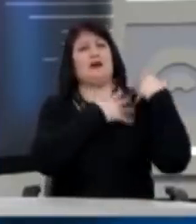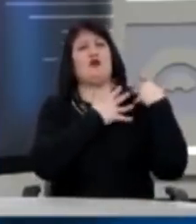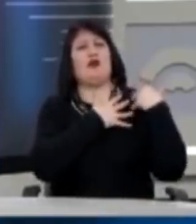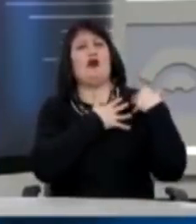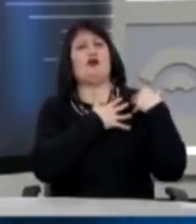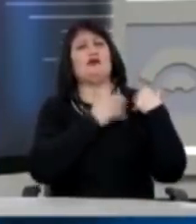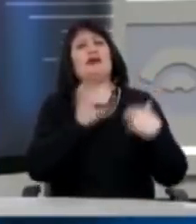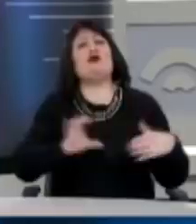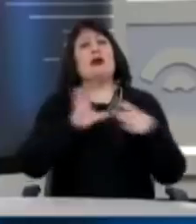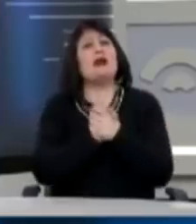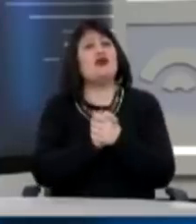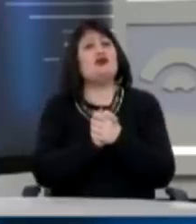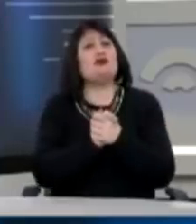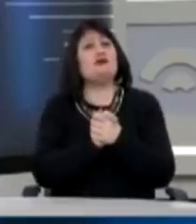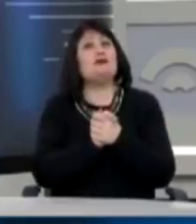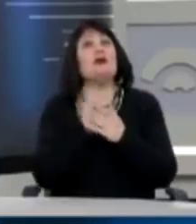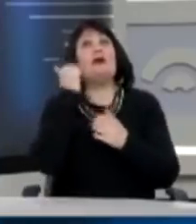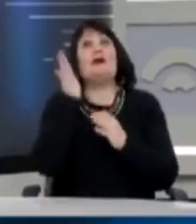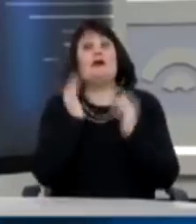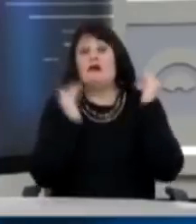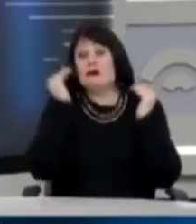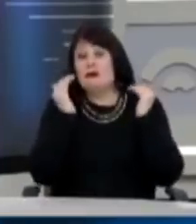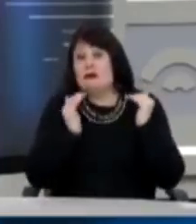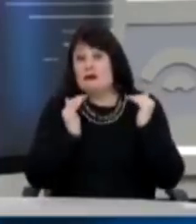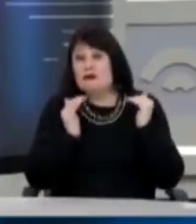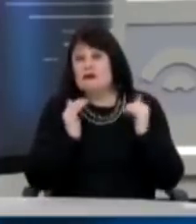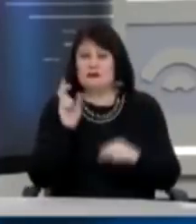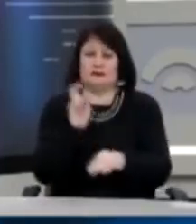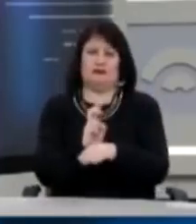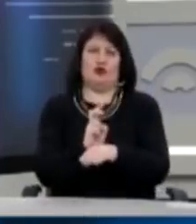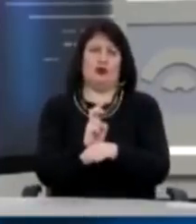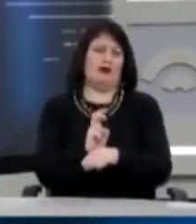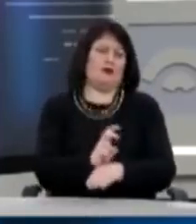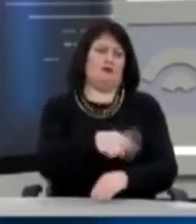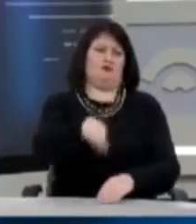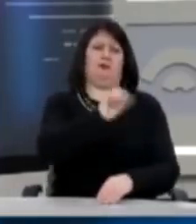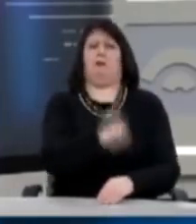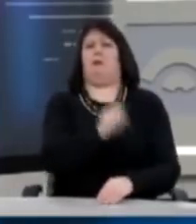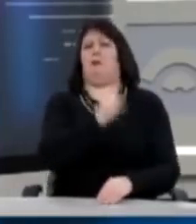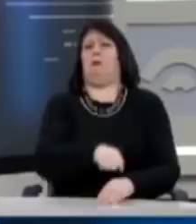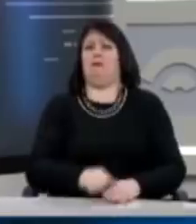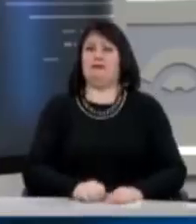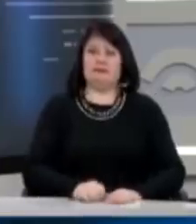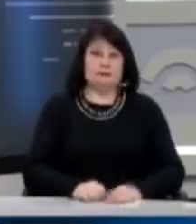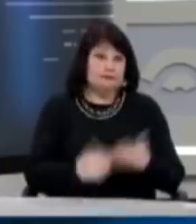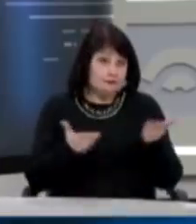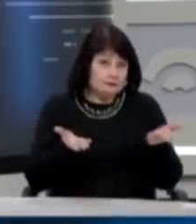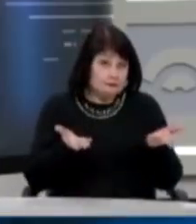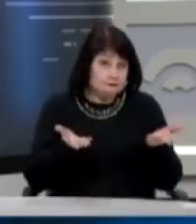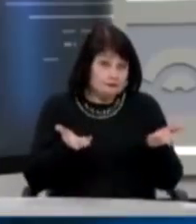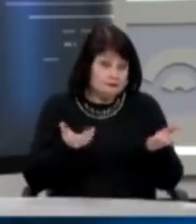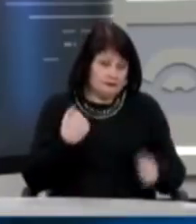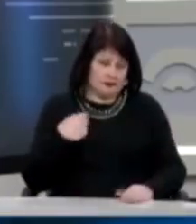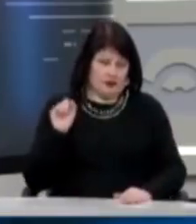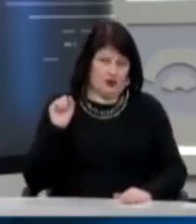αρμοδιοτήτων στην Ευρωπαϊκή Ένωση? Όπως καλά οι υπόλοιποι είναι με χίλια. Εσείς